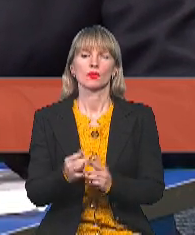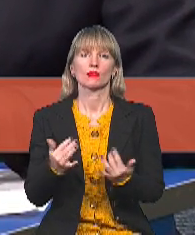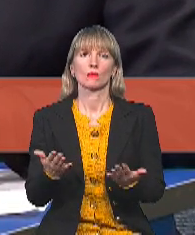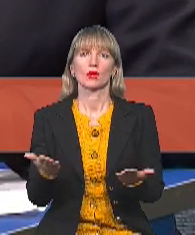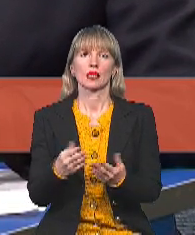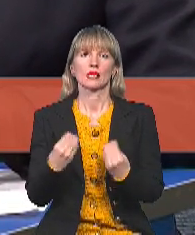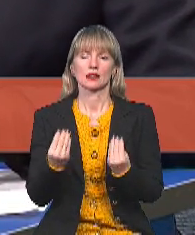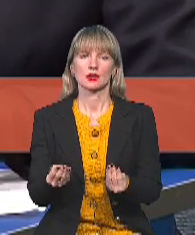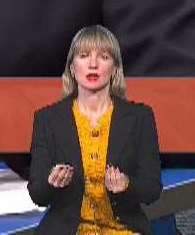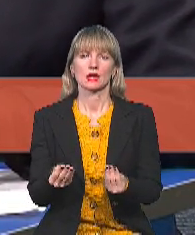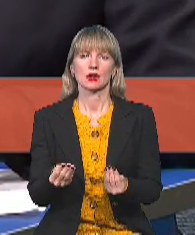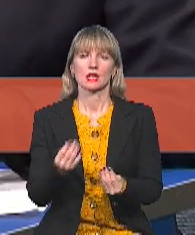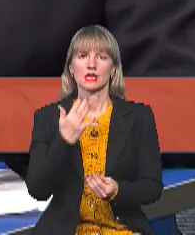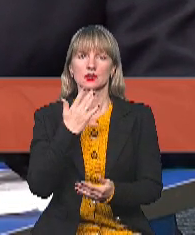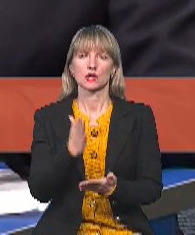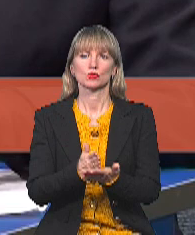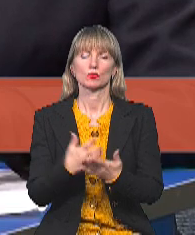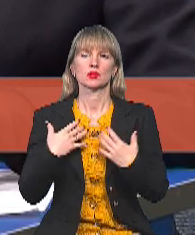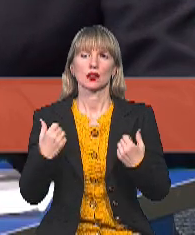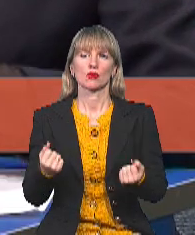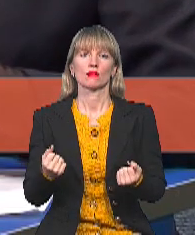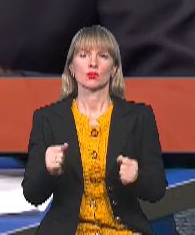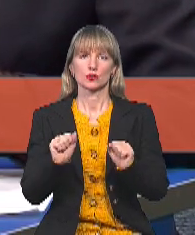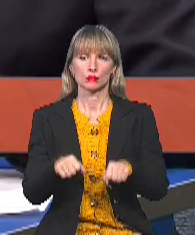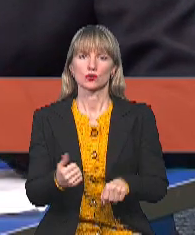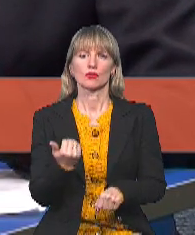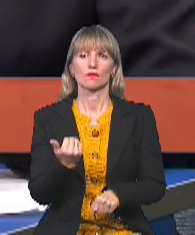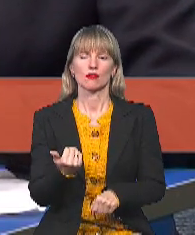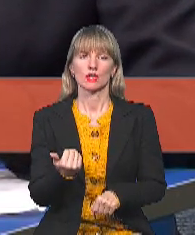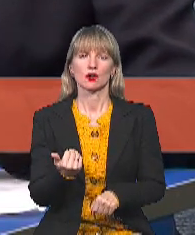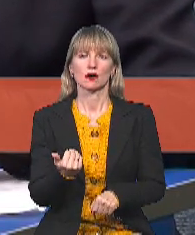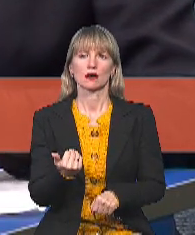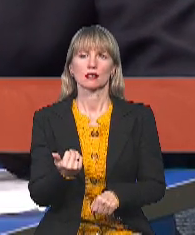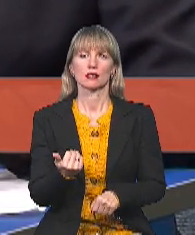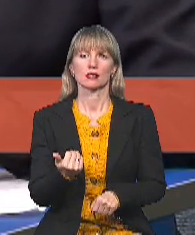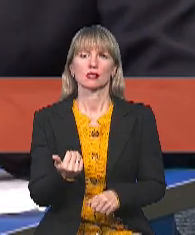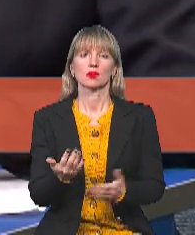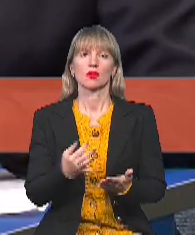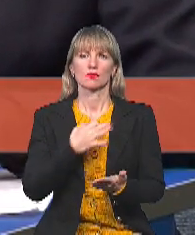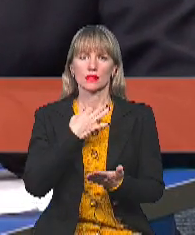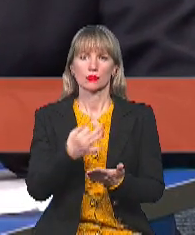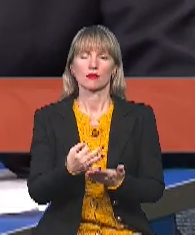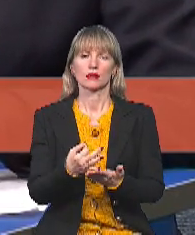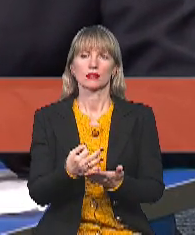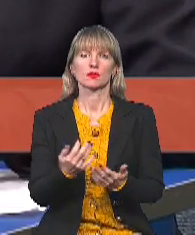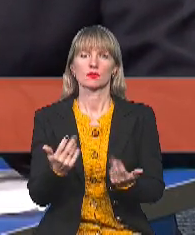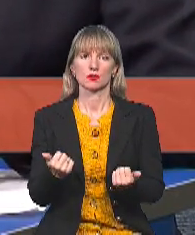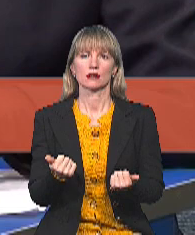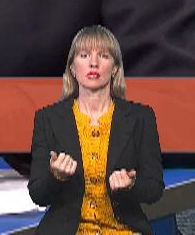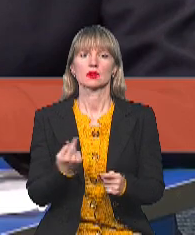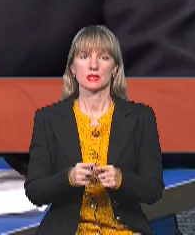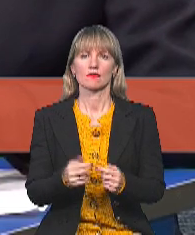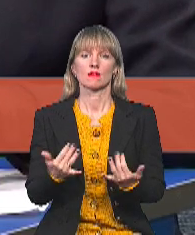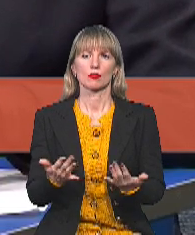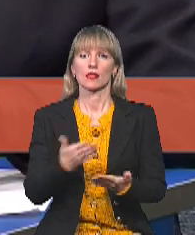які виставляє Національна служба здоров'я. Чи зможете ви їм, ну, якось відповідаєте ви цим